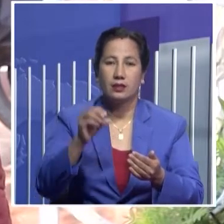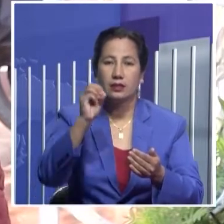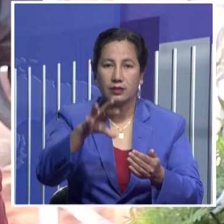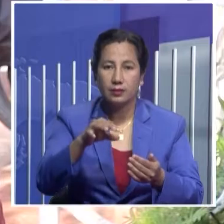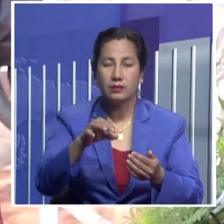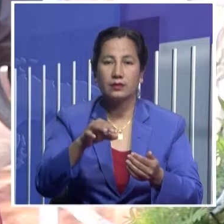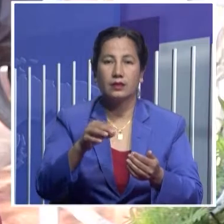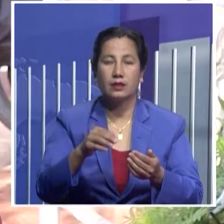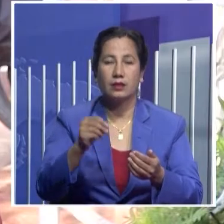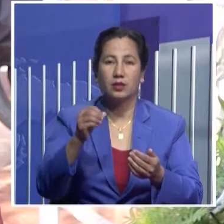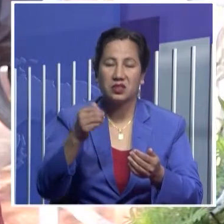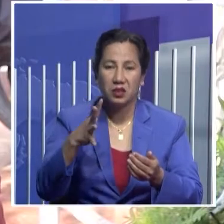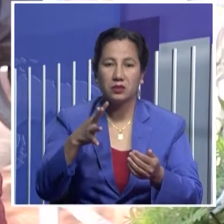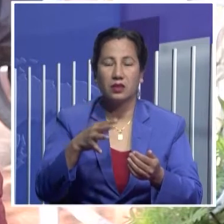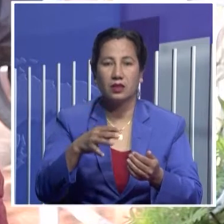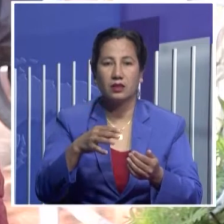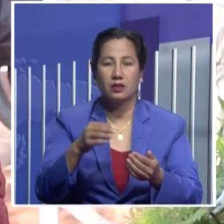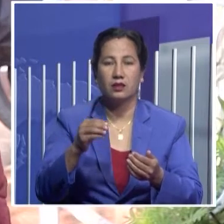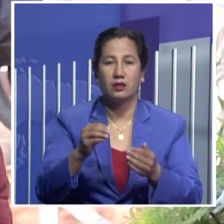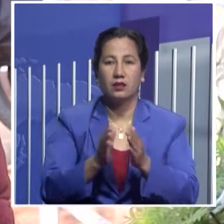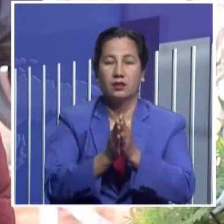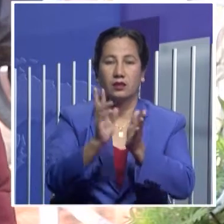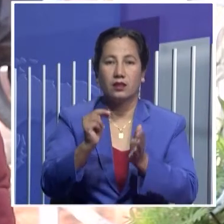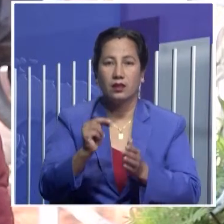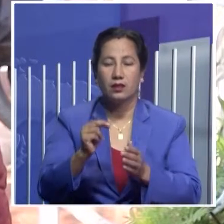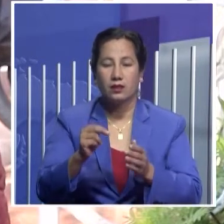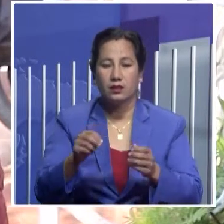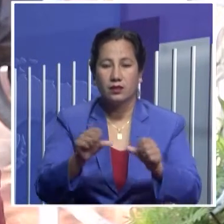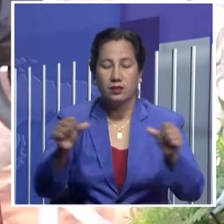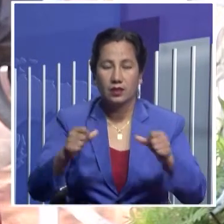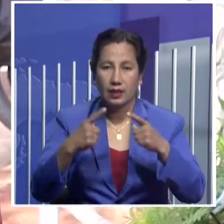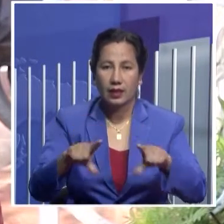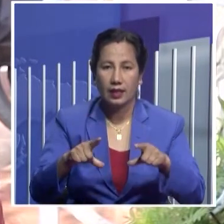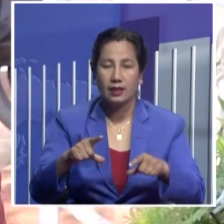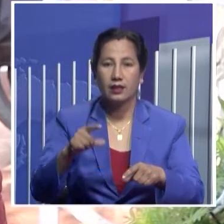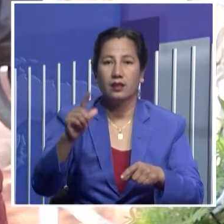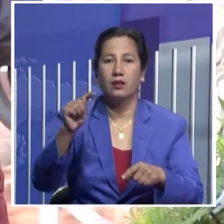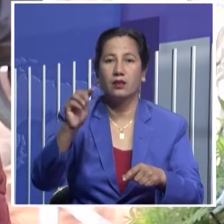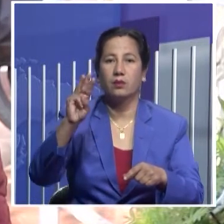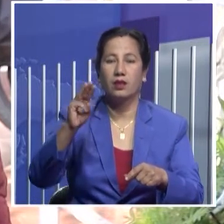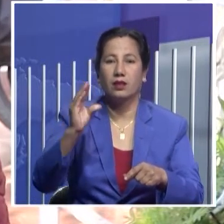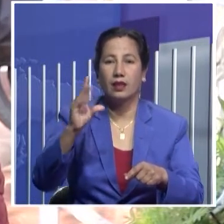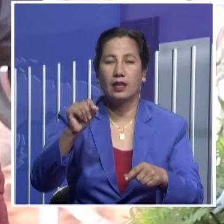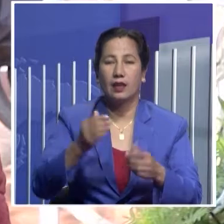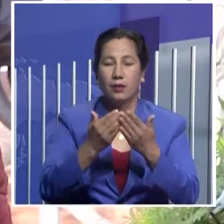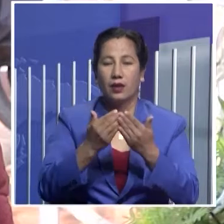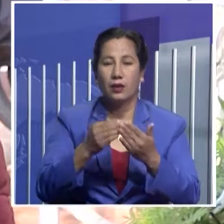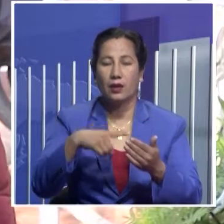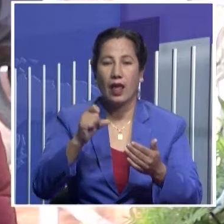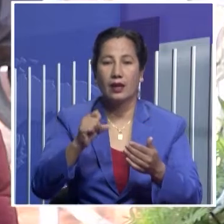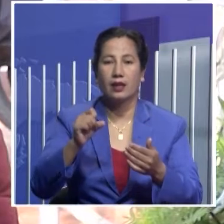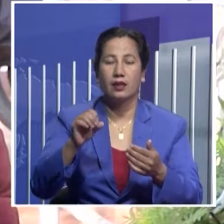त्यसको लागि चाहिँ अब दलित प्लस सुकुम्बासी कमैहरूलाई चाहिँ पढ्नको लागि फी उपलब्ध